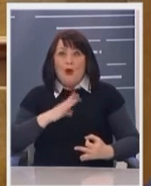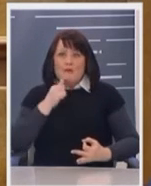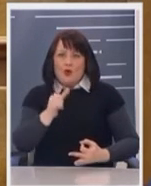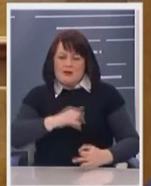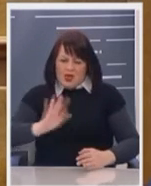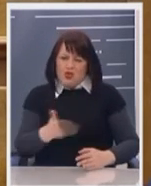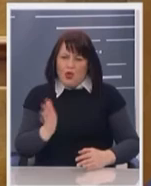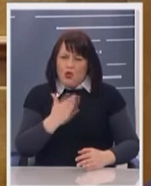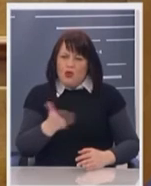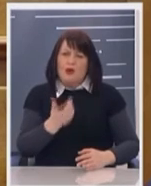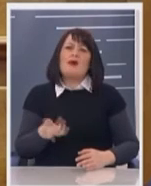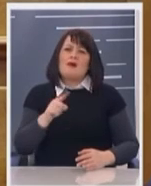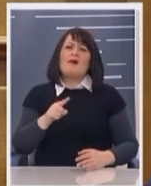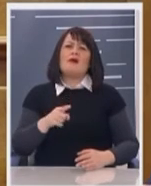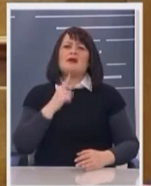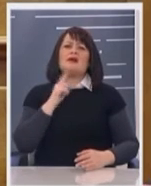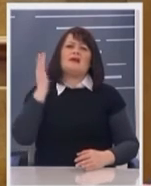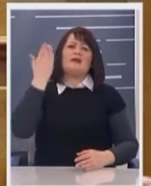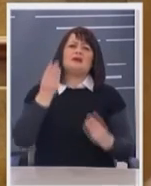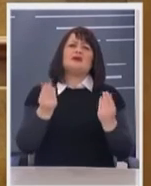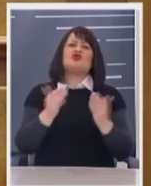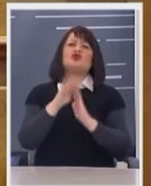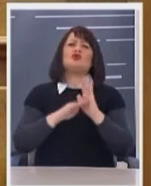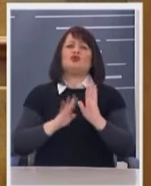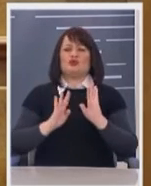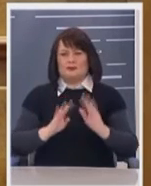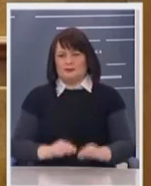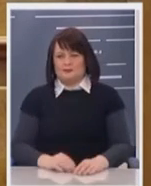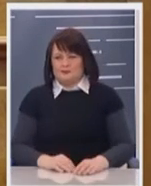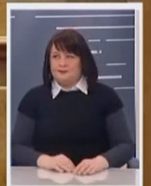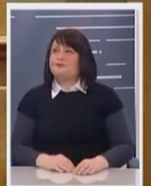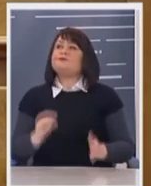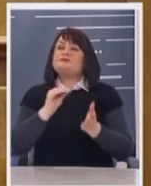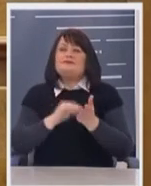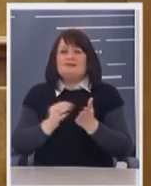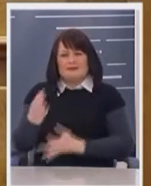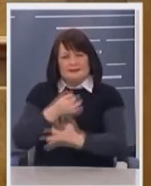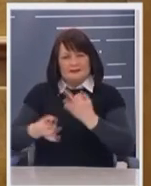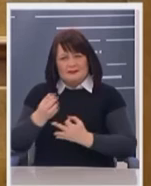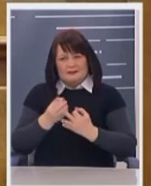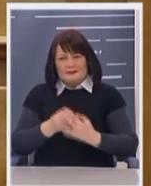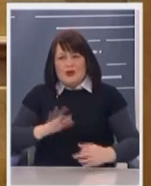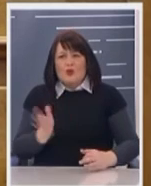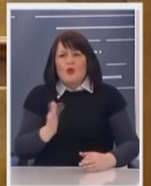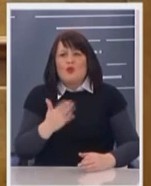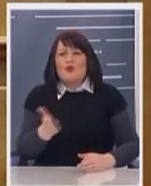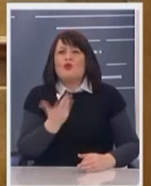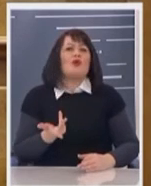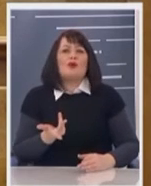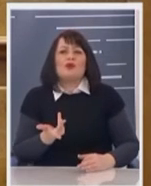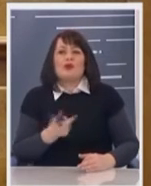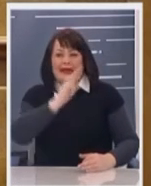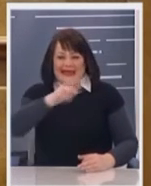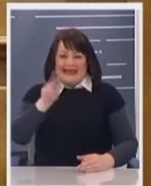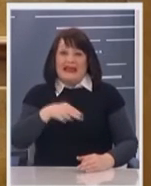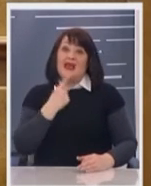επαναφέρει τις εργολαβίες. Και ακόμα μας αποκάλυψε ότι θα απολύσει, θα βάλει χ, όπως